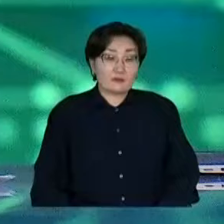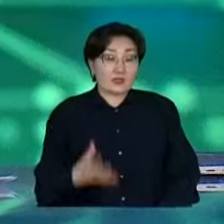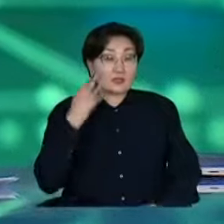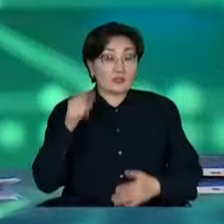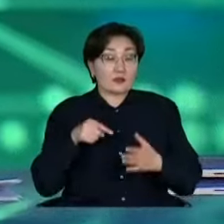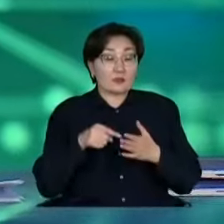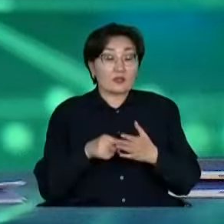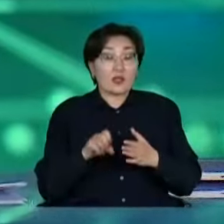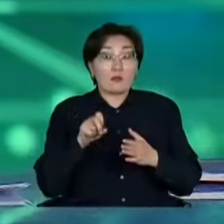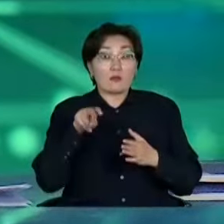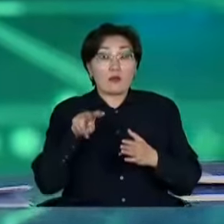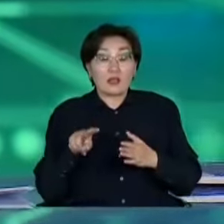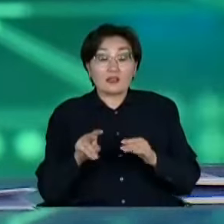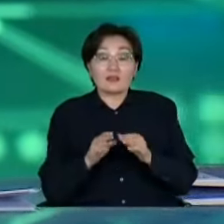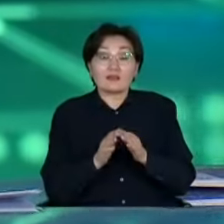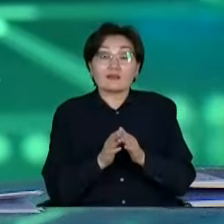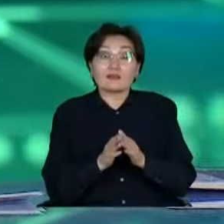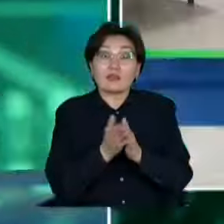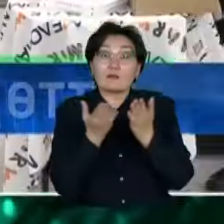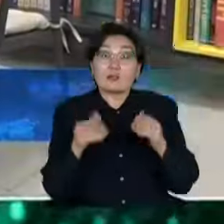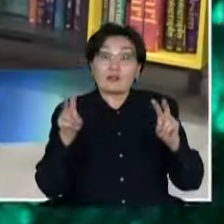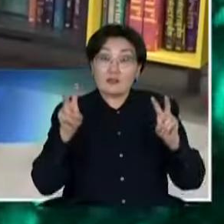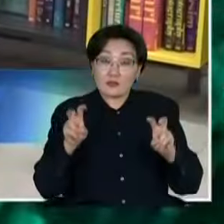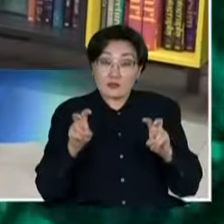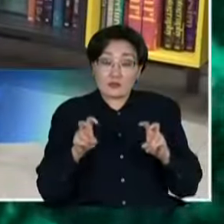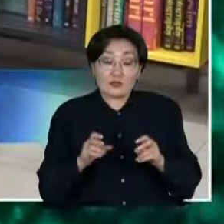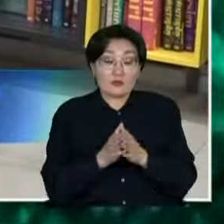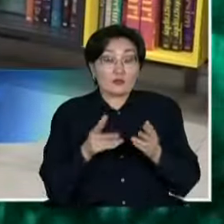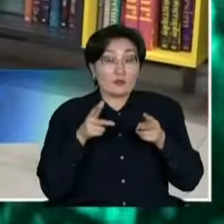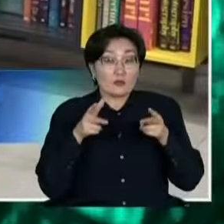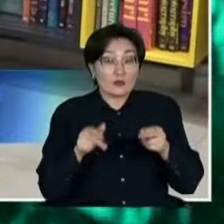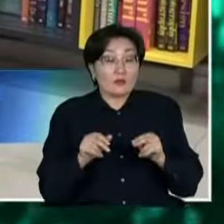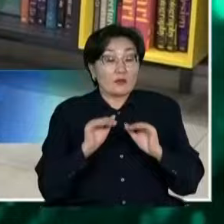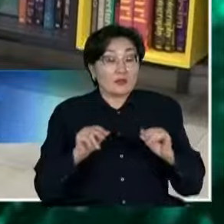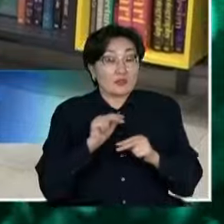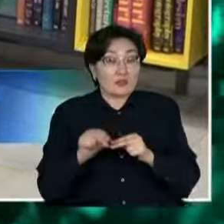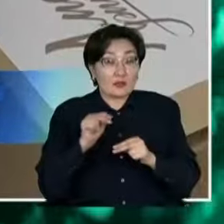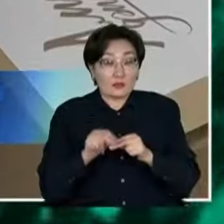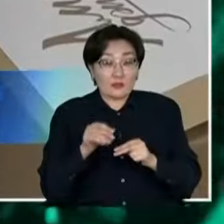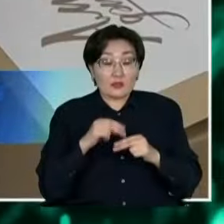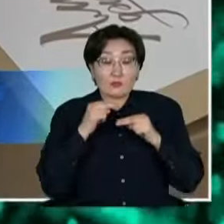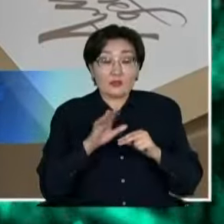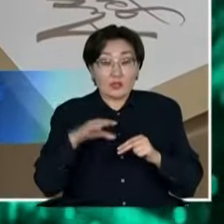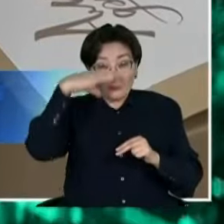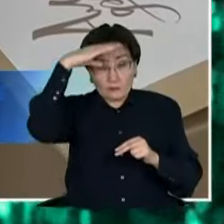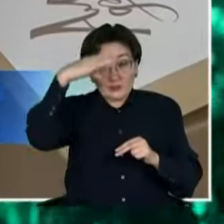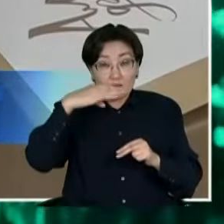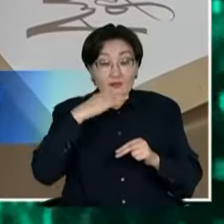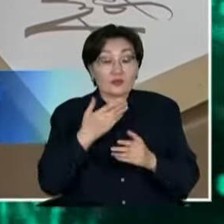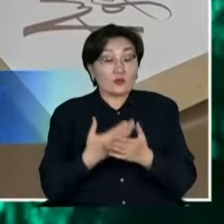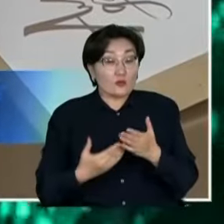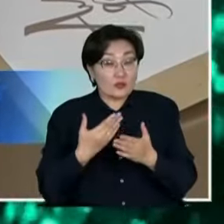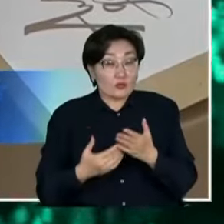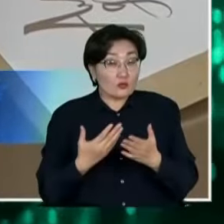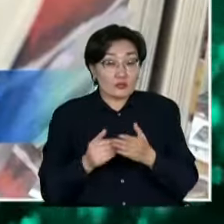Алматыда «Амал дәптері» деген кітаптың тұсауы кесілді. Туында бала тәрбиесіне жеткілікті түрде көңіл бөле алмай жүрген әкелерге бағыт-бағдар беріп жөн